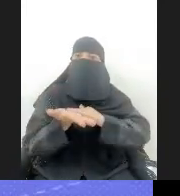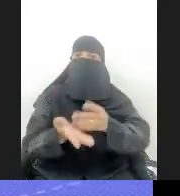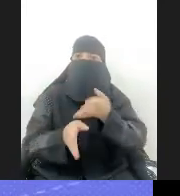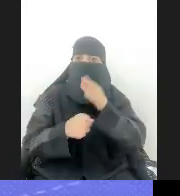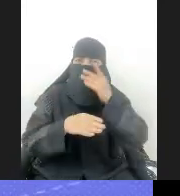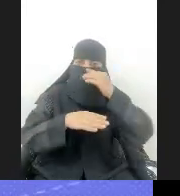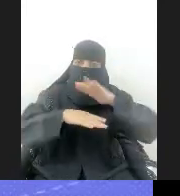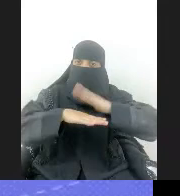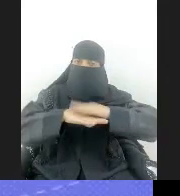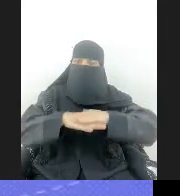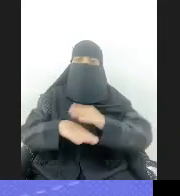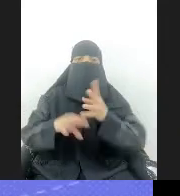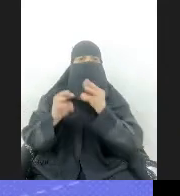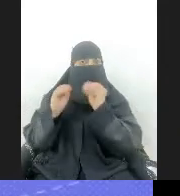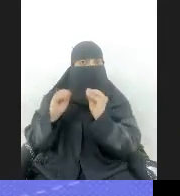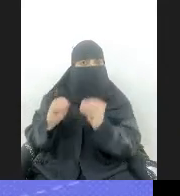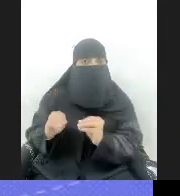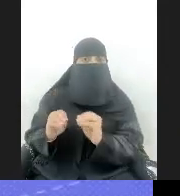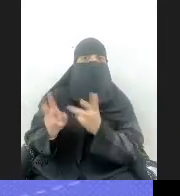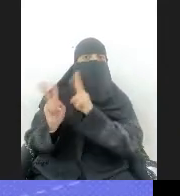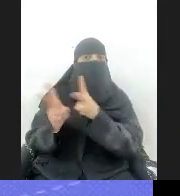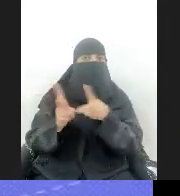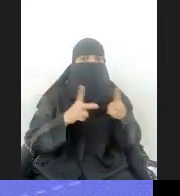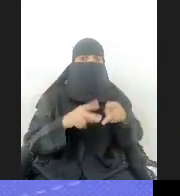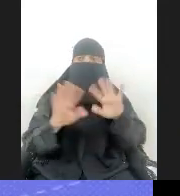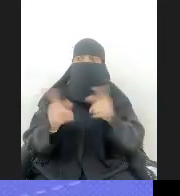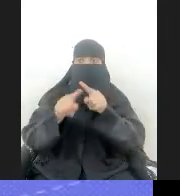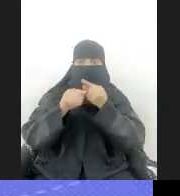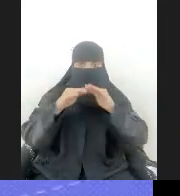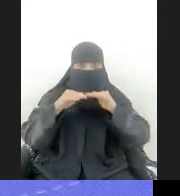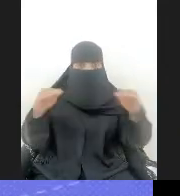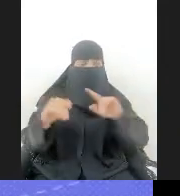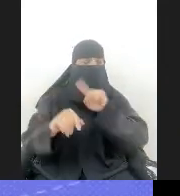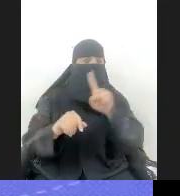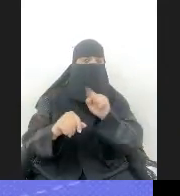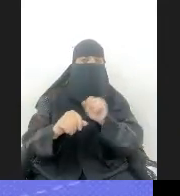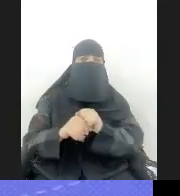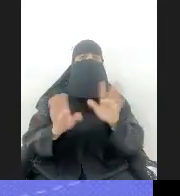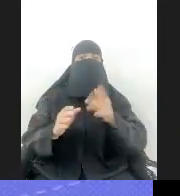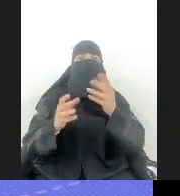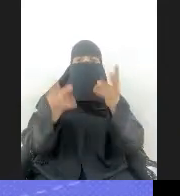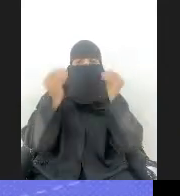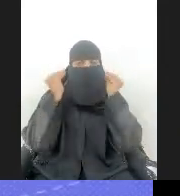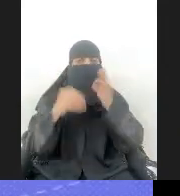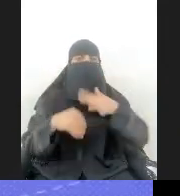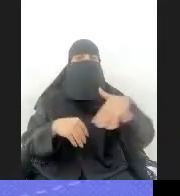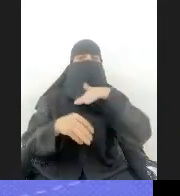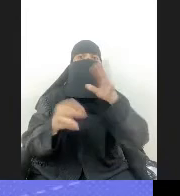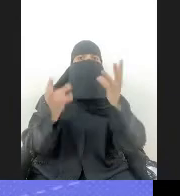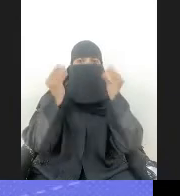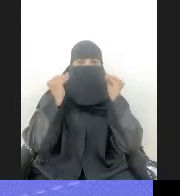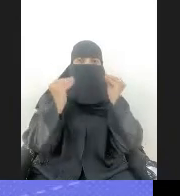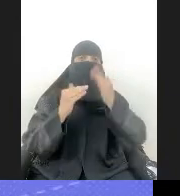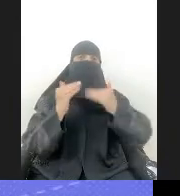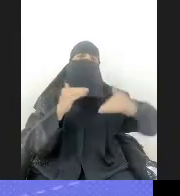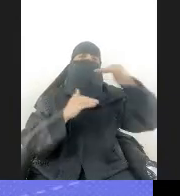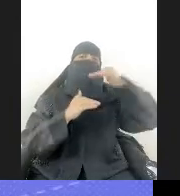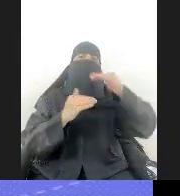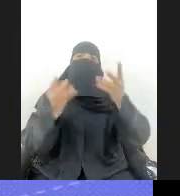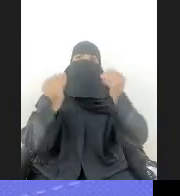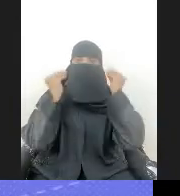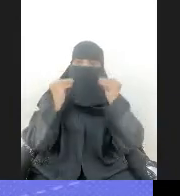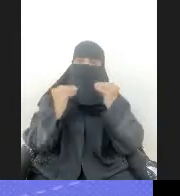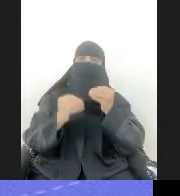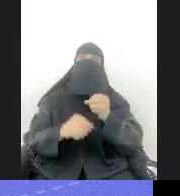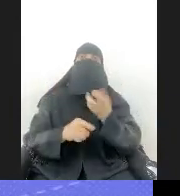والتعليمي، وهذه مهنتنا تعليم الناس، تدريب الناس، سواء في التعليم العام أو التعليم العالي أو التدريب أو غير ذلك في القطاعات حكومية